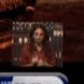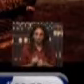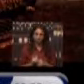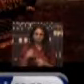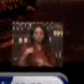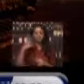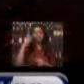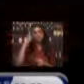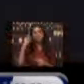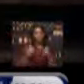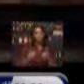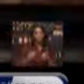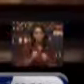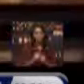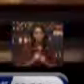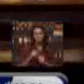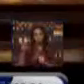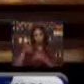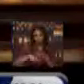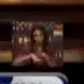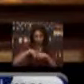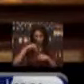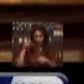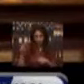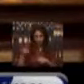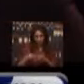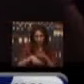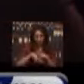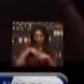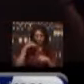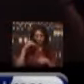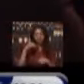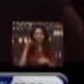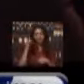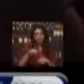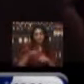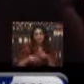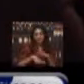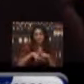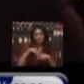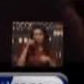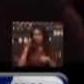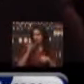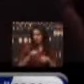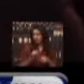حاجة بتساعدني. يعني مشاريع قادمة جديدة لحضرتك؟